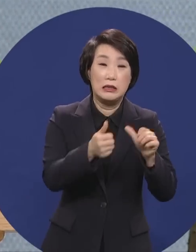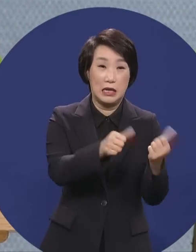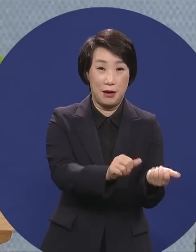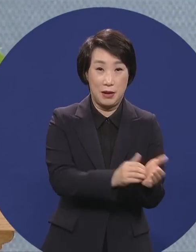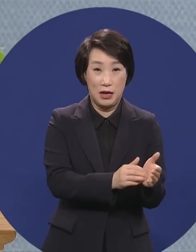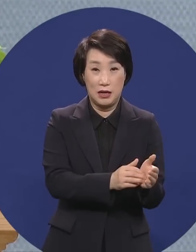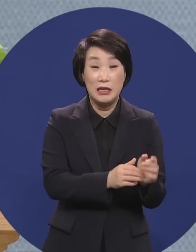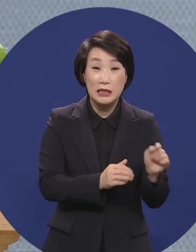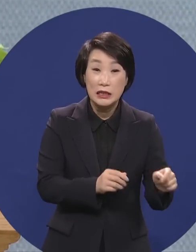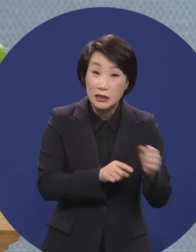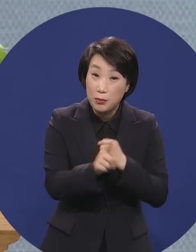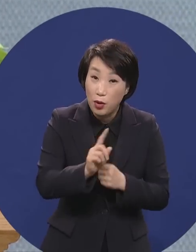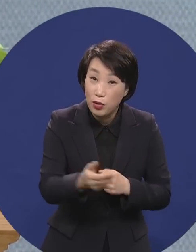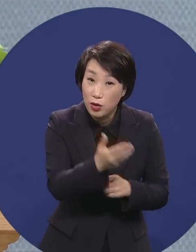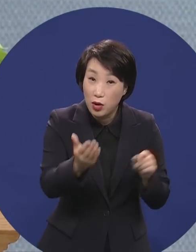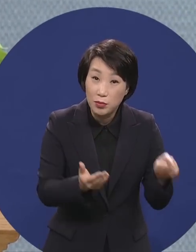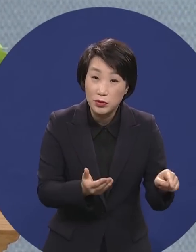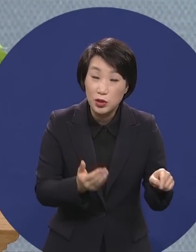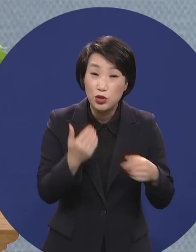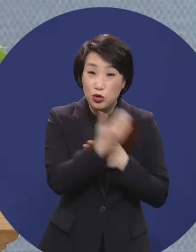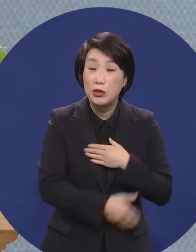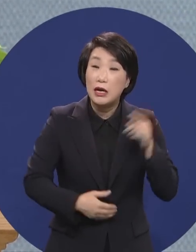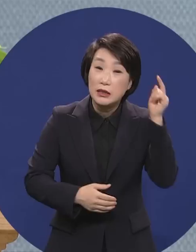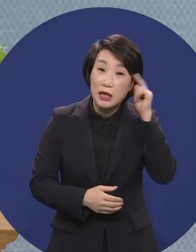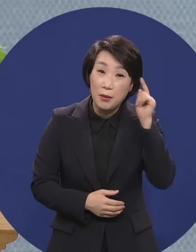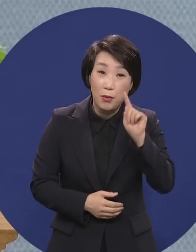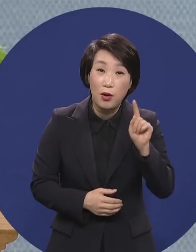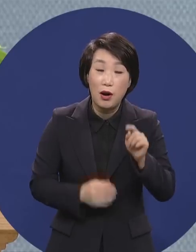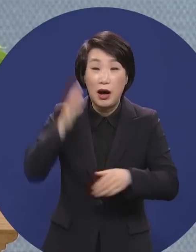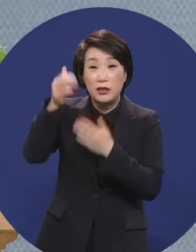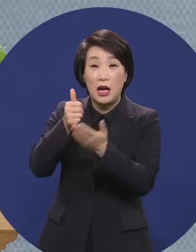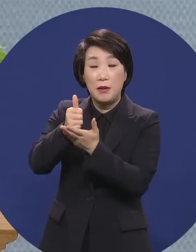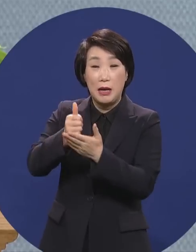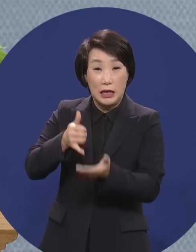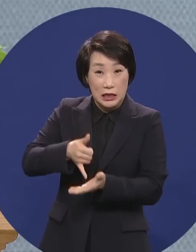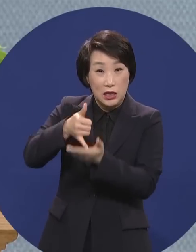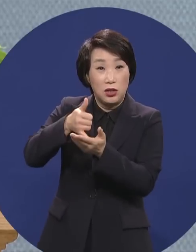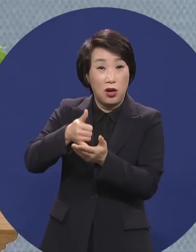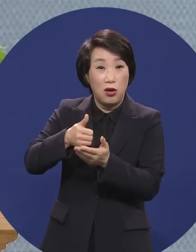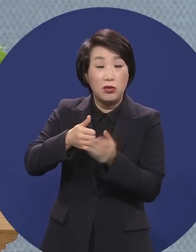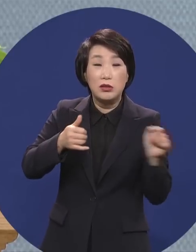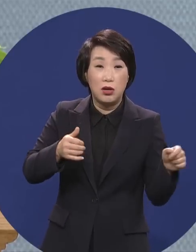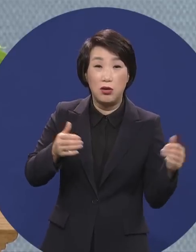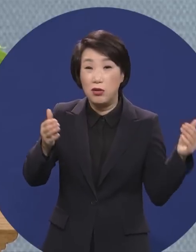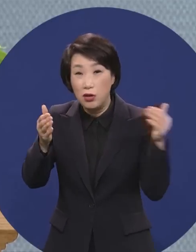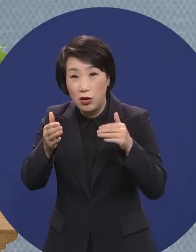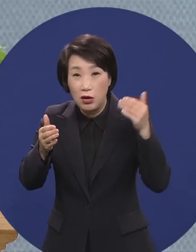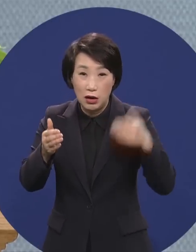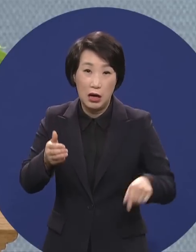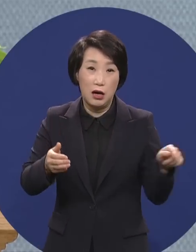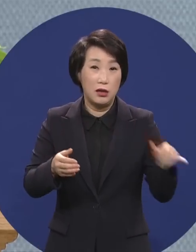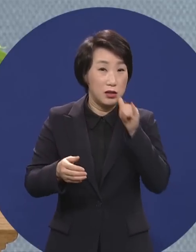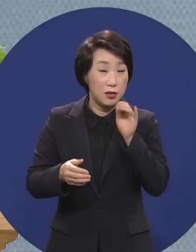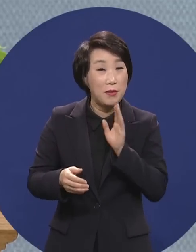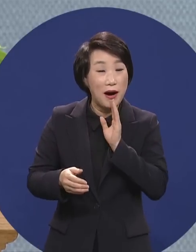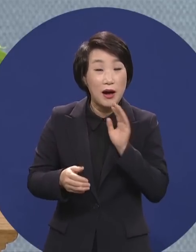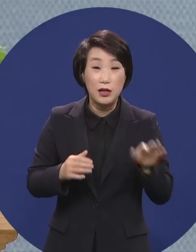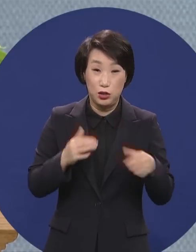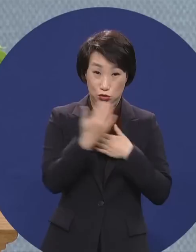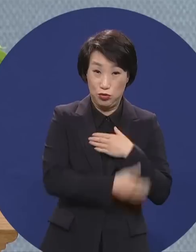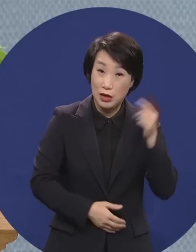사망이야. 이게 무슨 말이냐? 육신의 생각은 하나님의 인격에 미치지 못하는 거야. 육신의